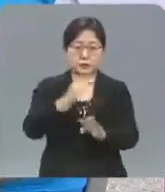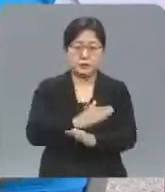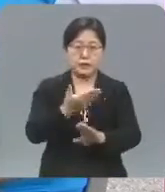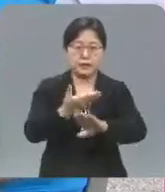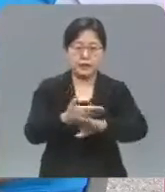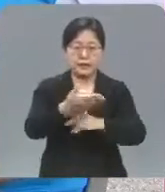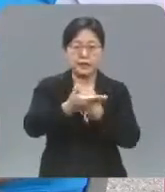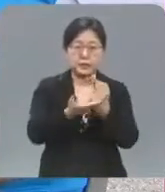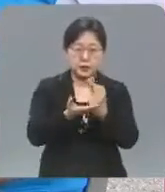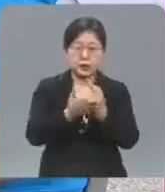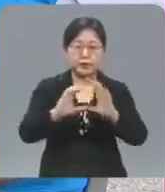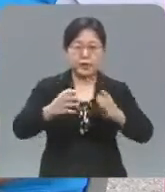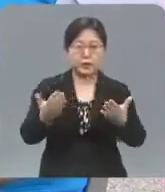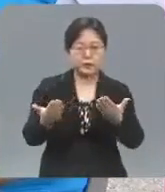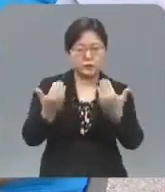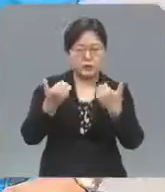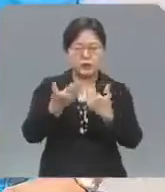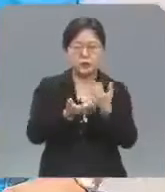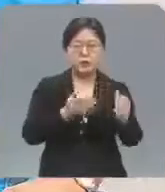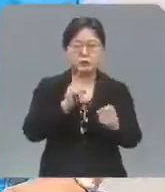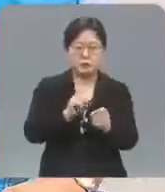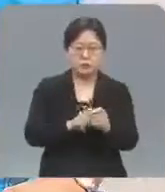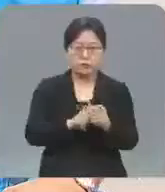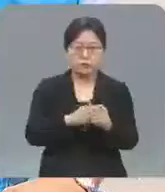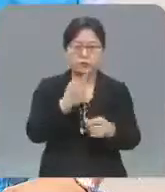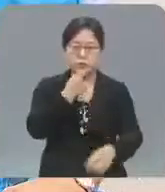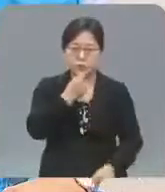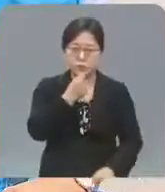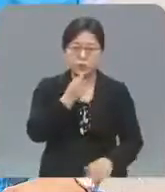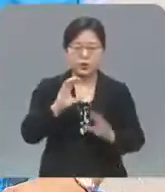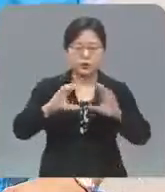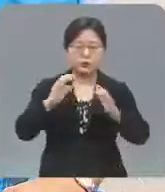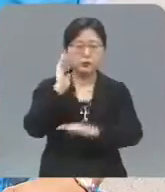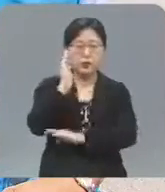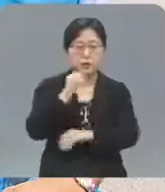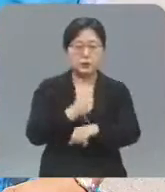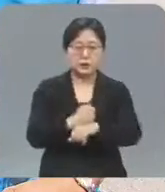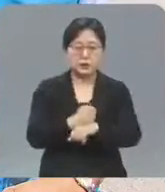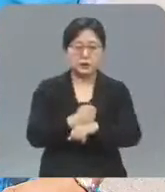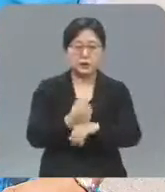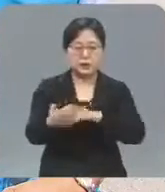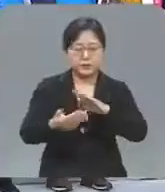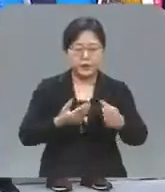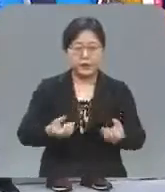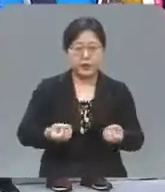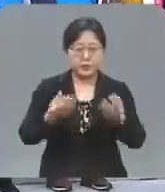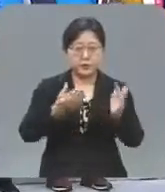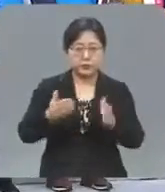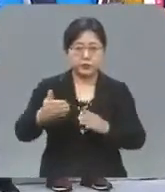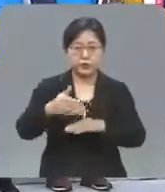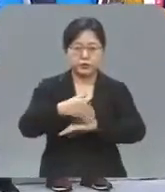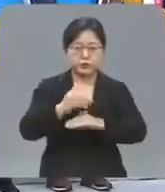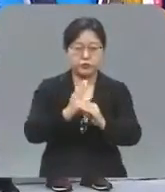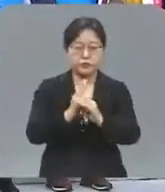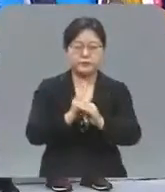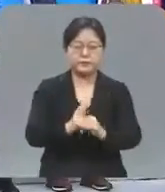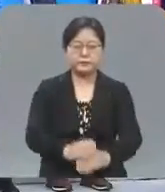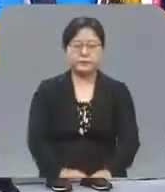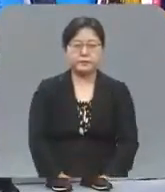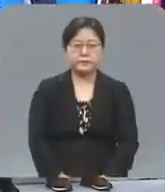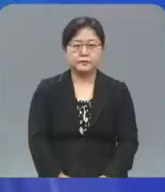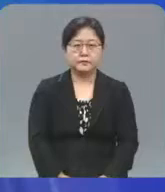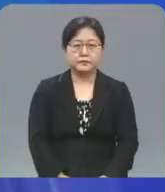다른 섬나라를 초청해 섬을 주제로 한 소규모 국제 포럼을 여는 등 사전 행사도 추진할 계획입니다.